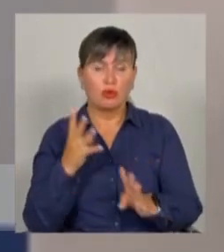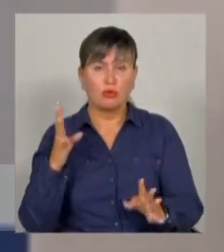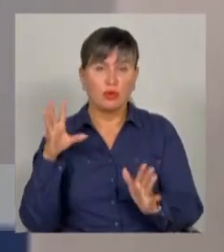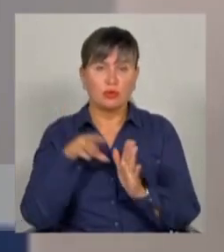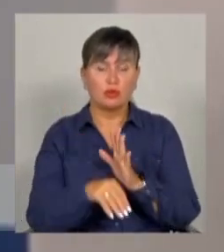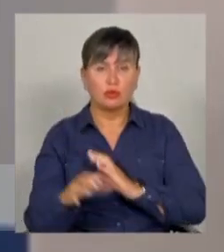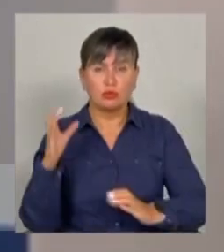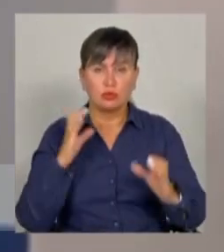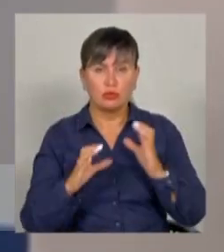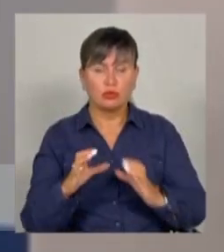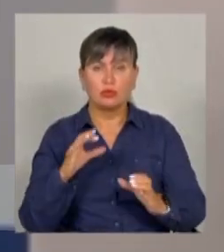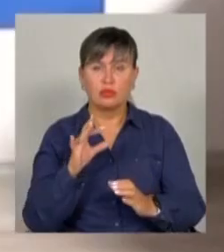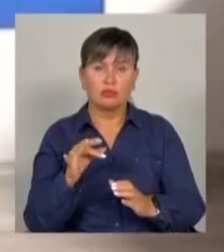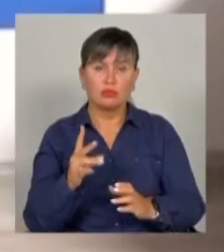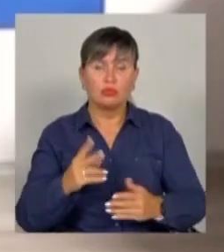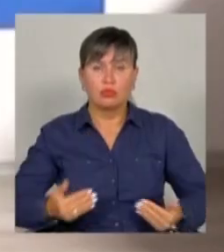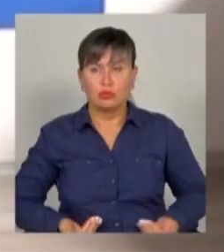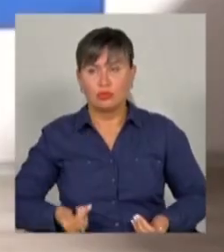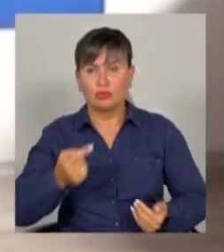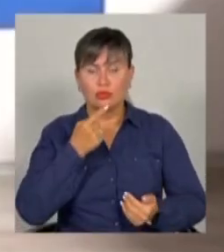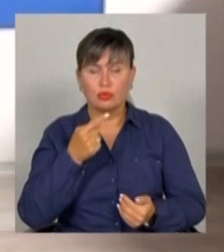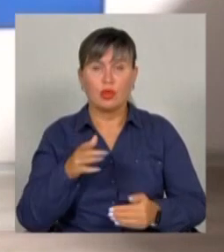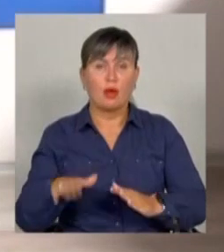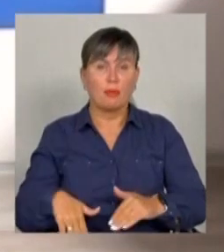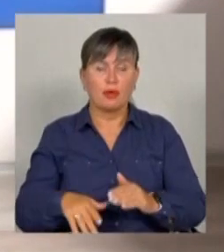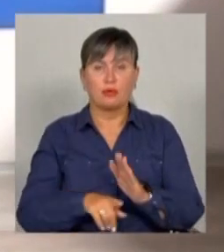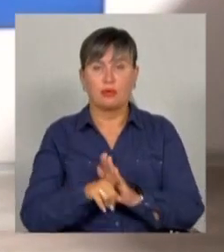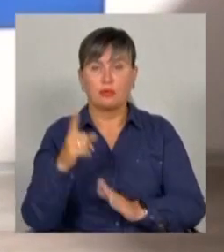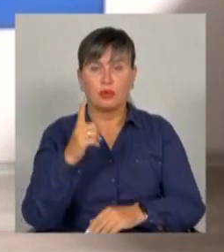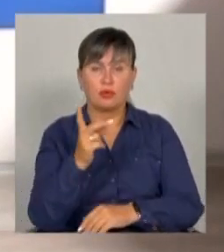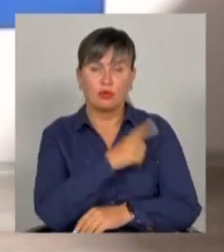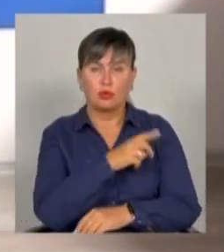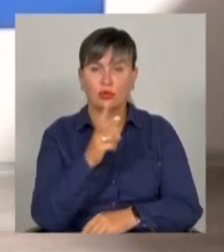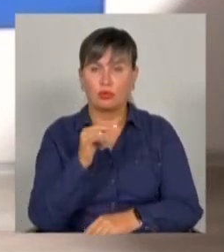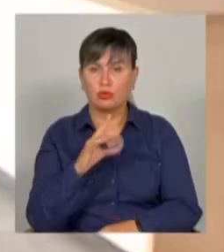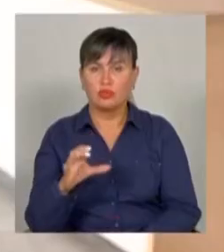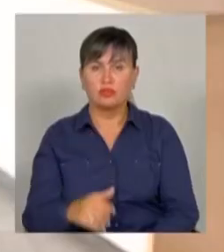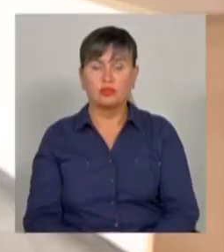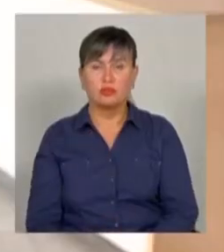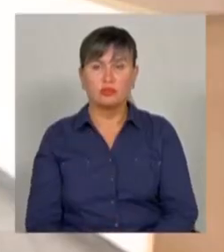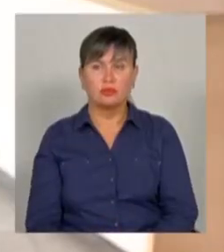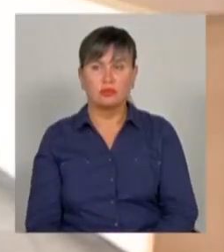заселяют студентов из социально уязвимых слоев населения, а уже после первокурсников.